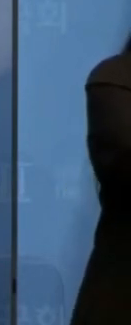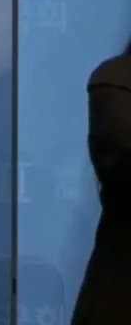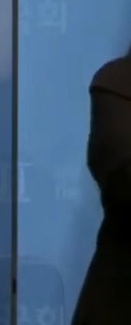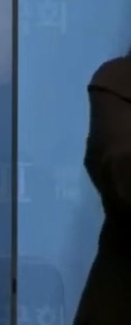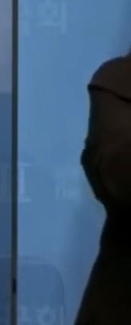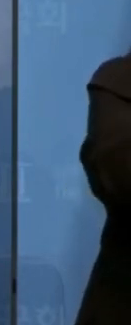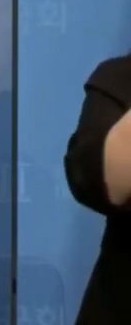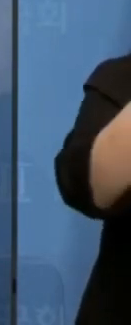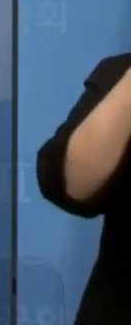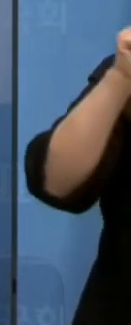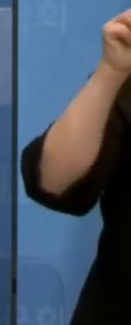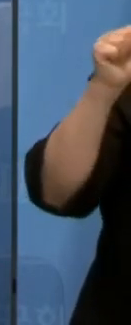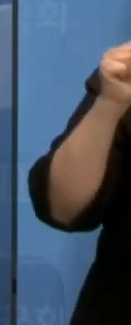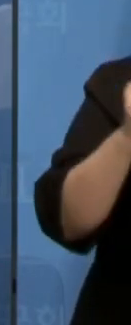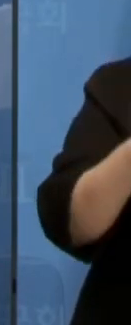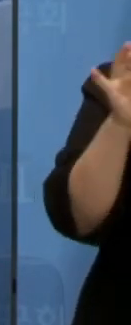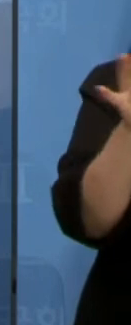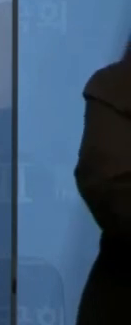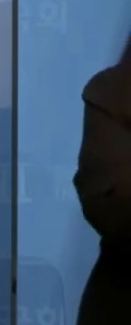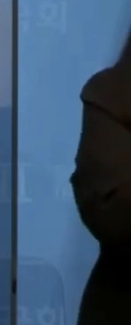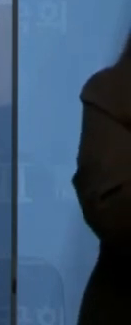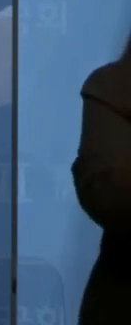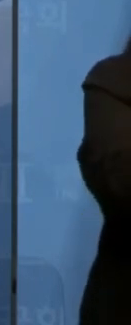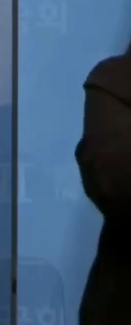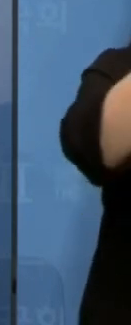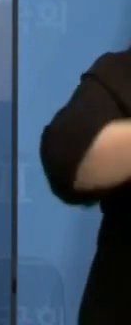등 자금세탁 방지 조건을 충족해야 합니다.